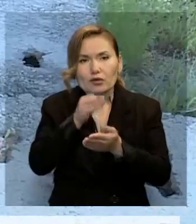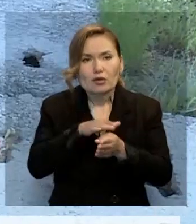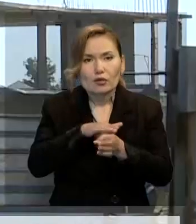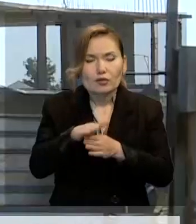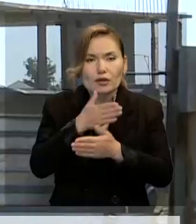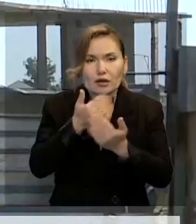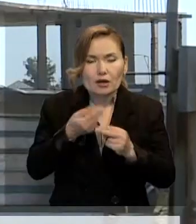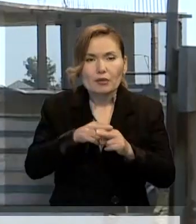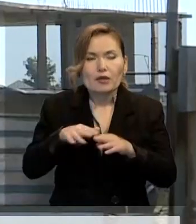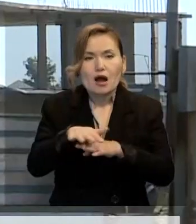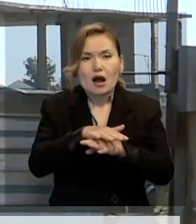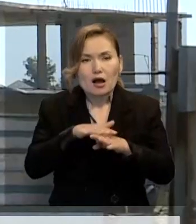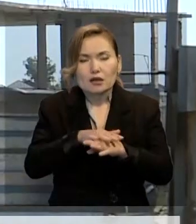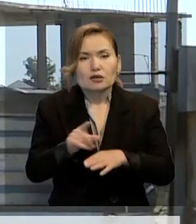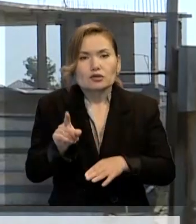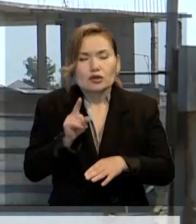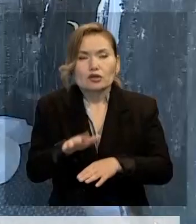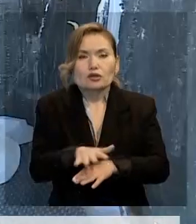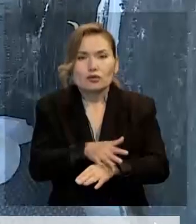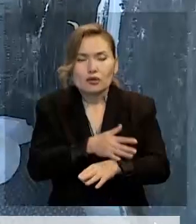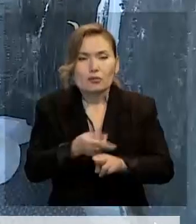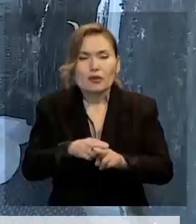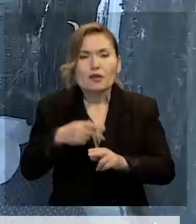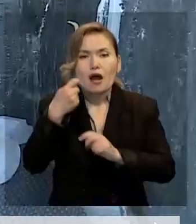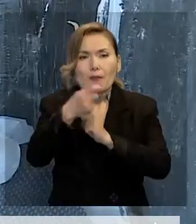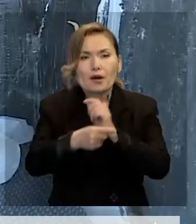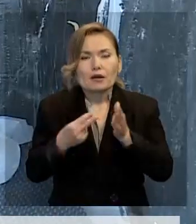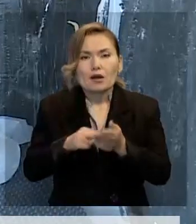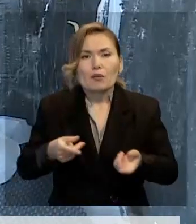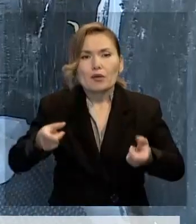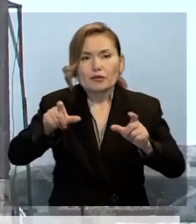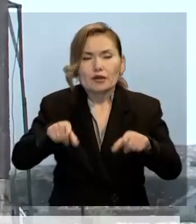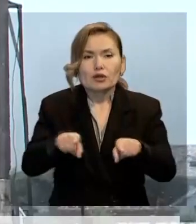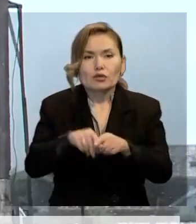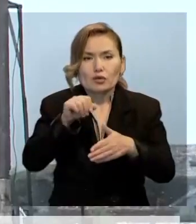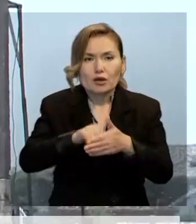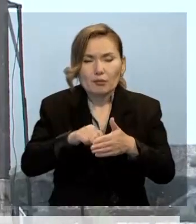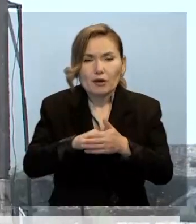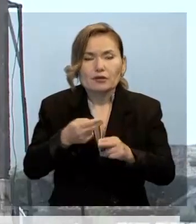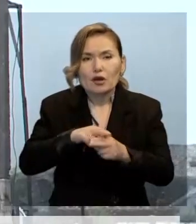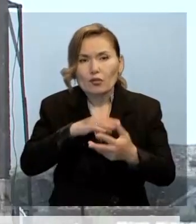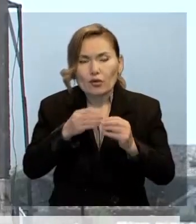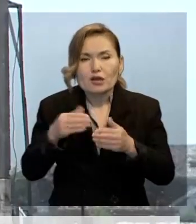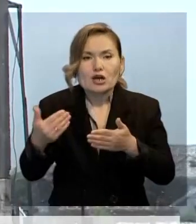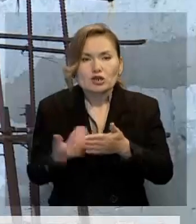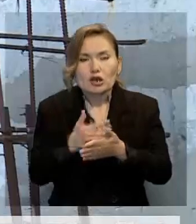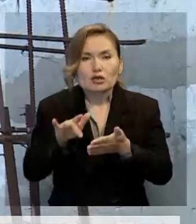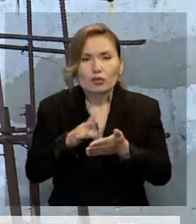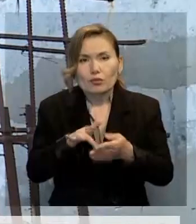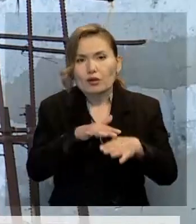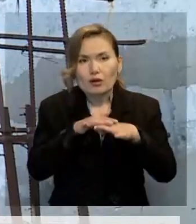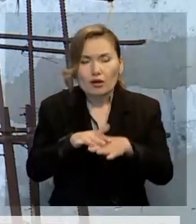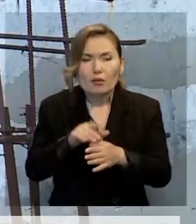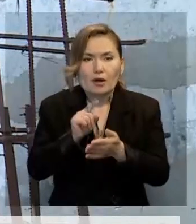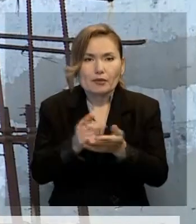қарағандықтан тұрғындар сарыла күтуге мәжбүр дейді. Материал құнының шарықтап кетуінен де жаңадан есеп-қисап жасауға тура келген.